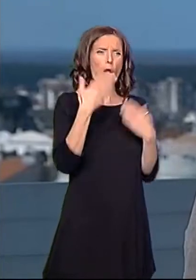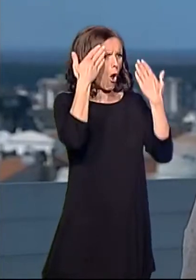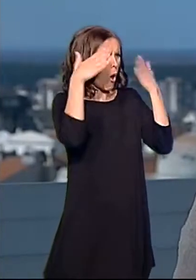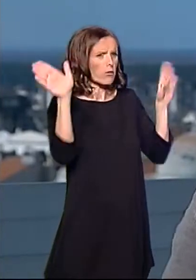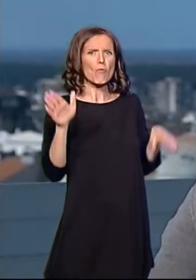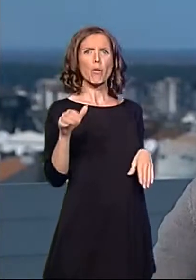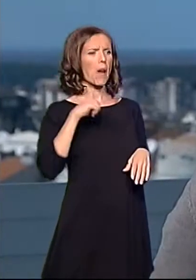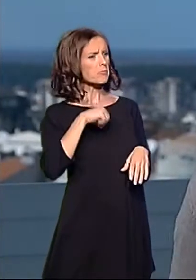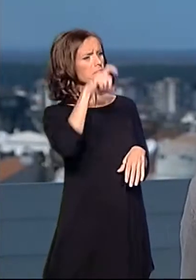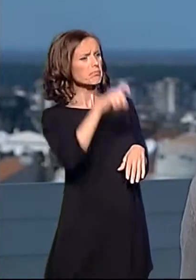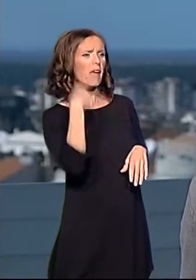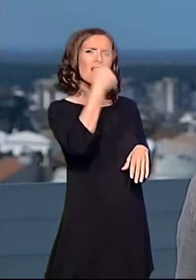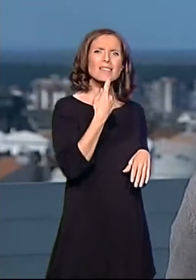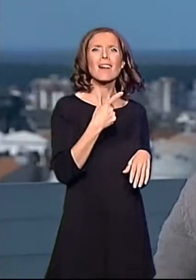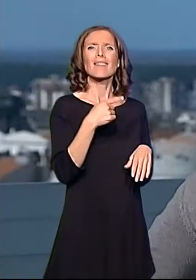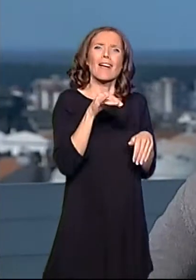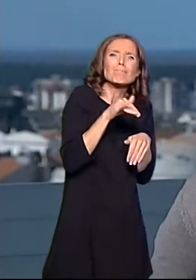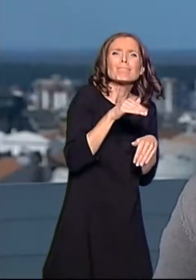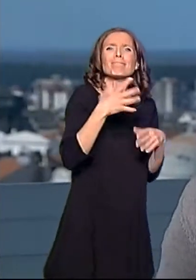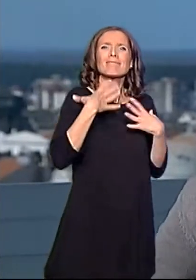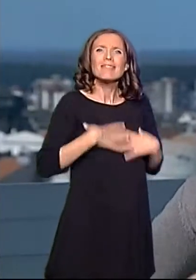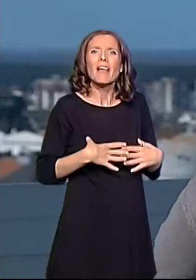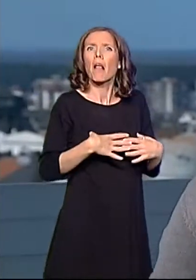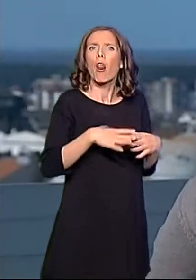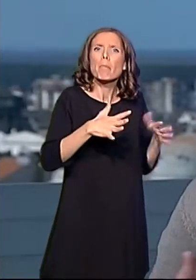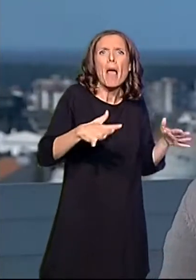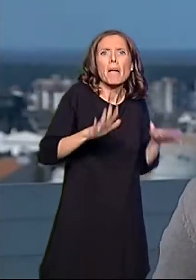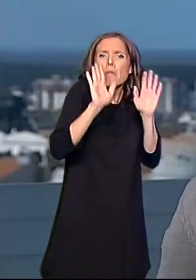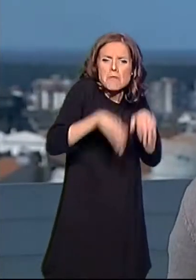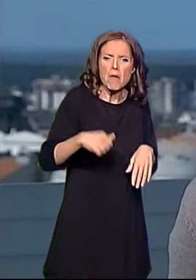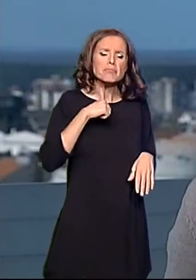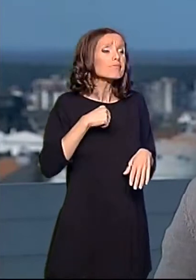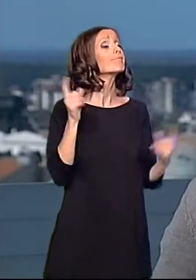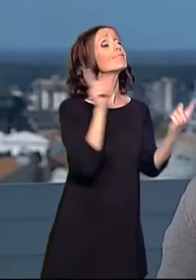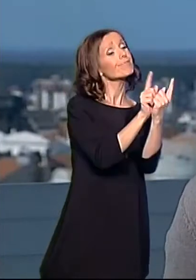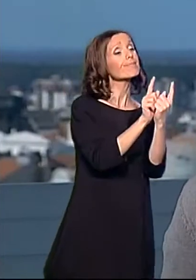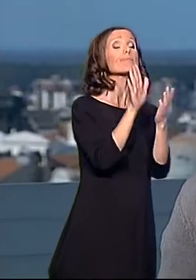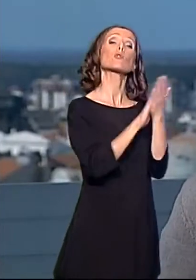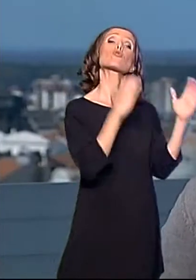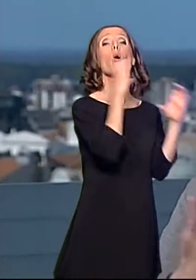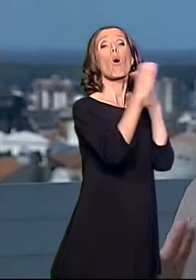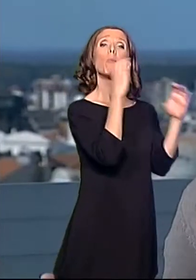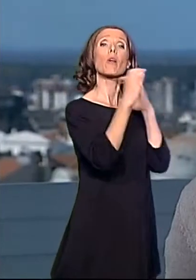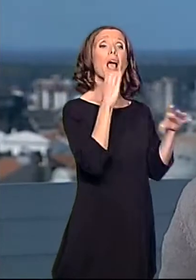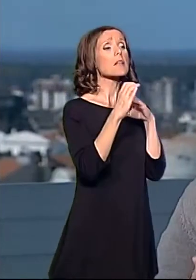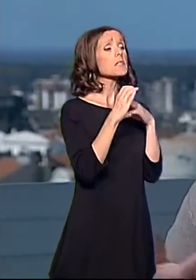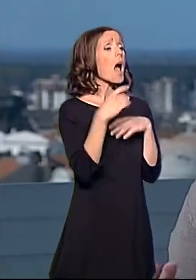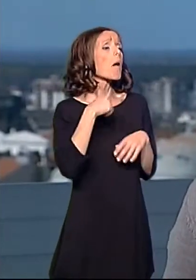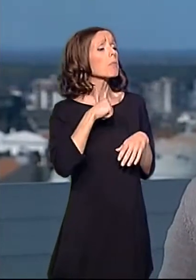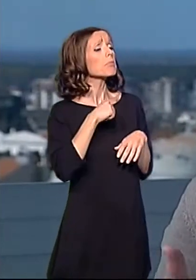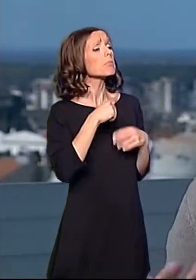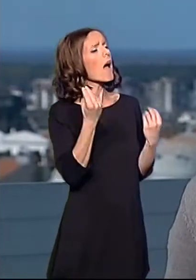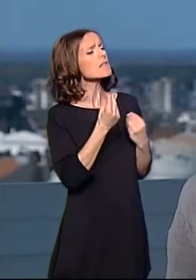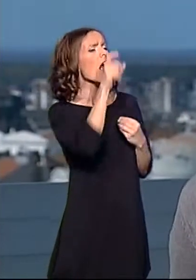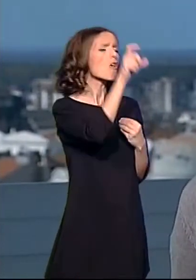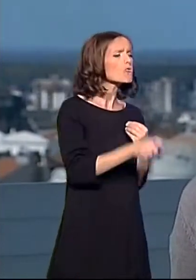on izgleda. Ona mu prilazi i kreće s njim komunikaciju bez ikakve radoznalosti čak šta je,